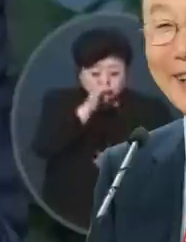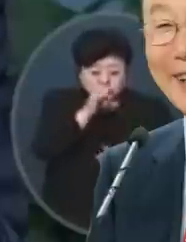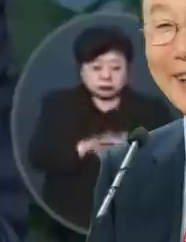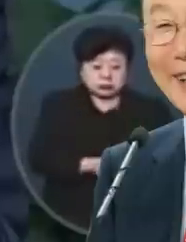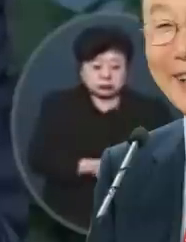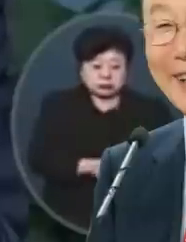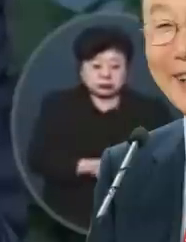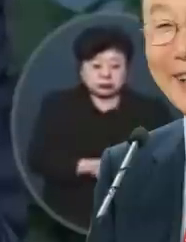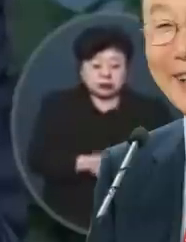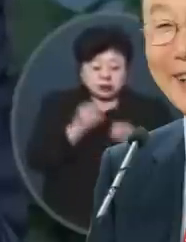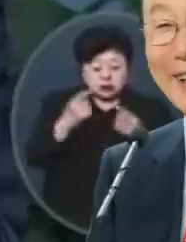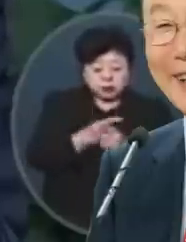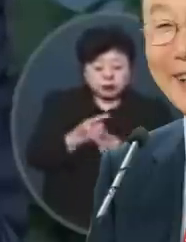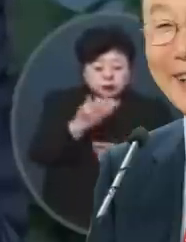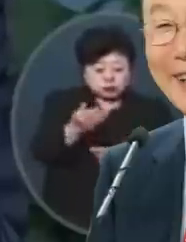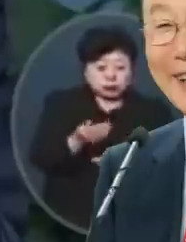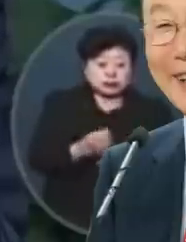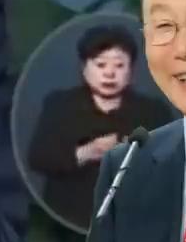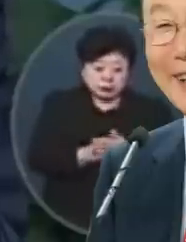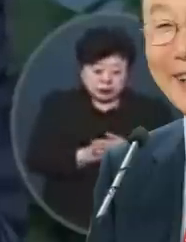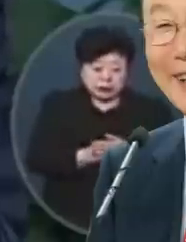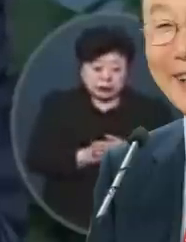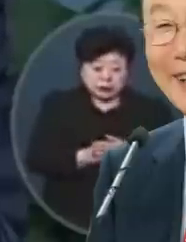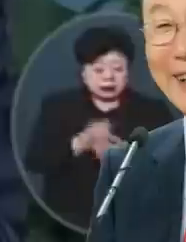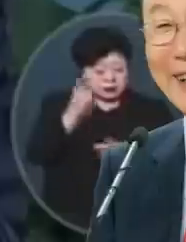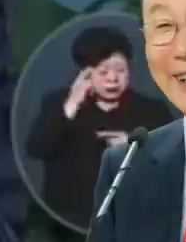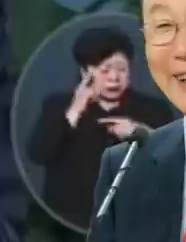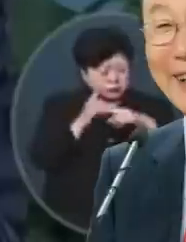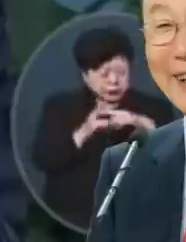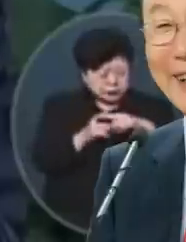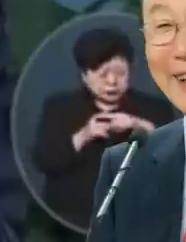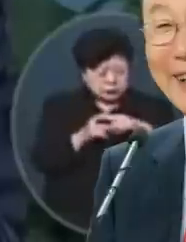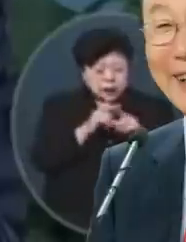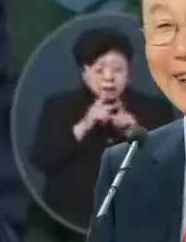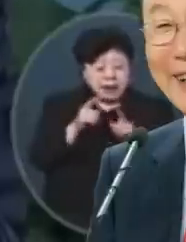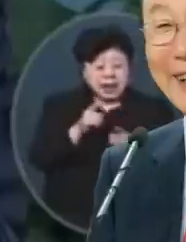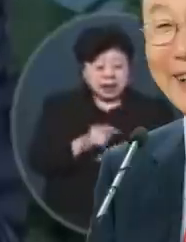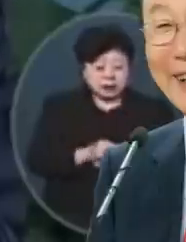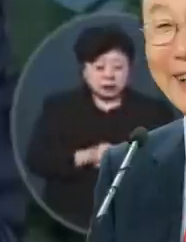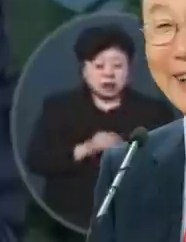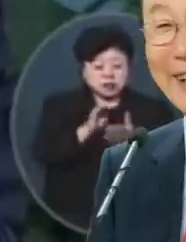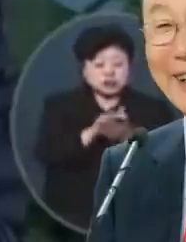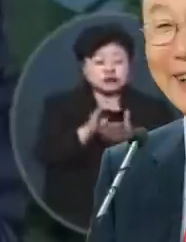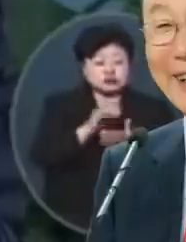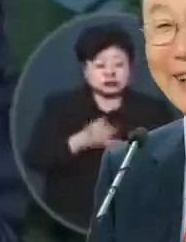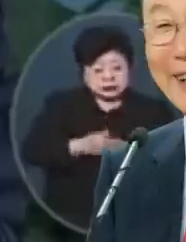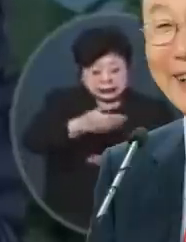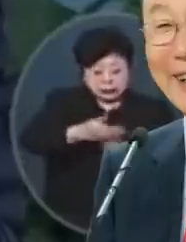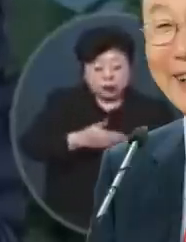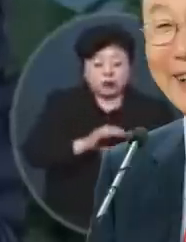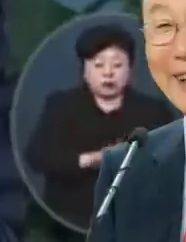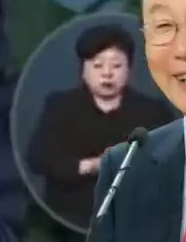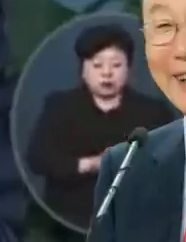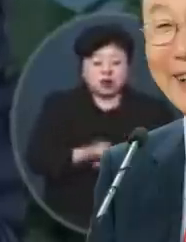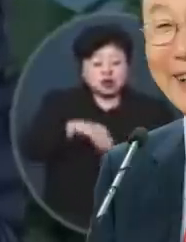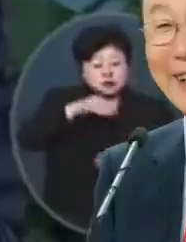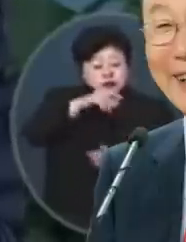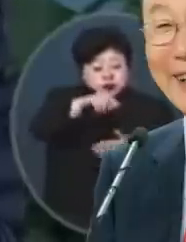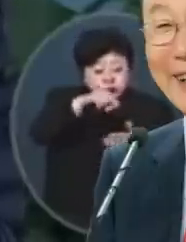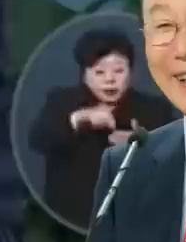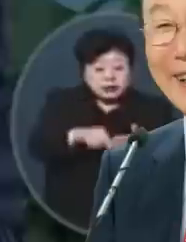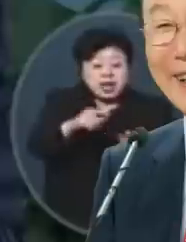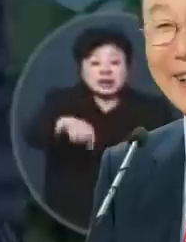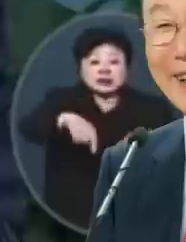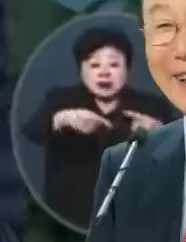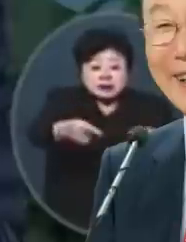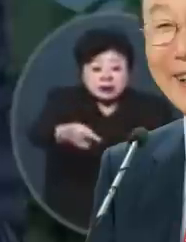여러분을 새롭게 만드는 것이기 때문에 긍정적인 말을 하는 친구를 사귀고 그런 분위기 속에